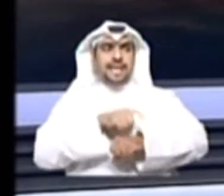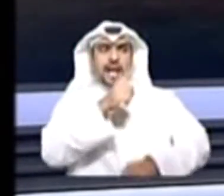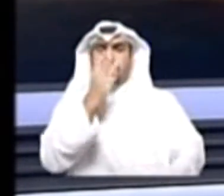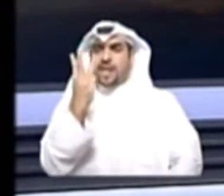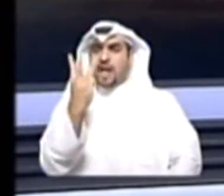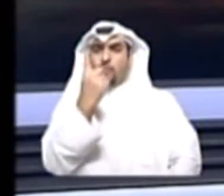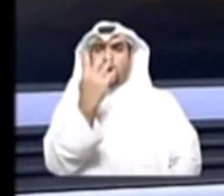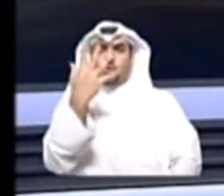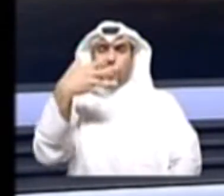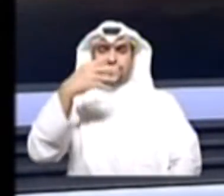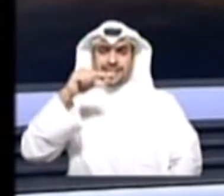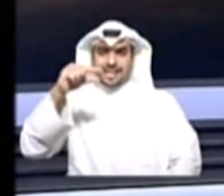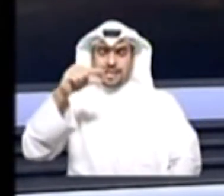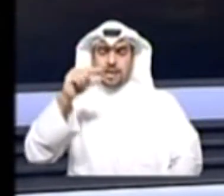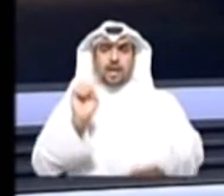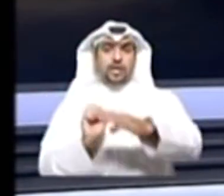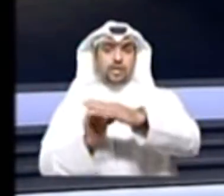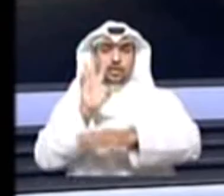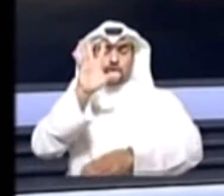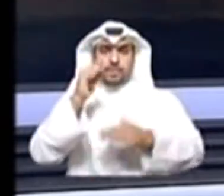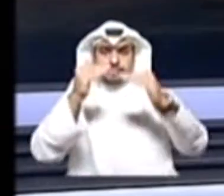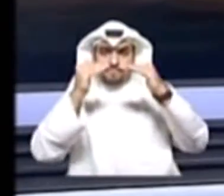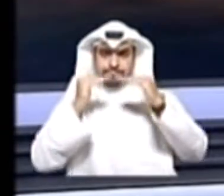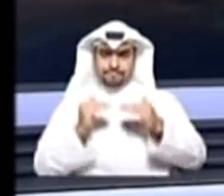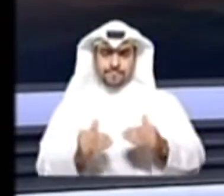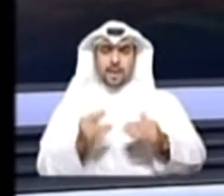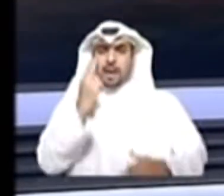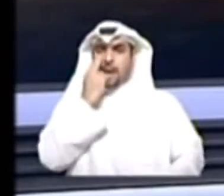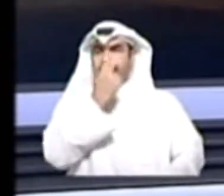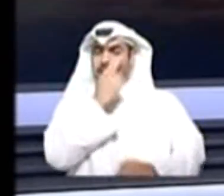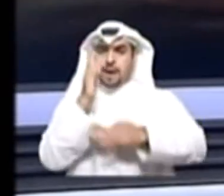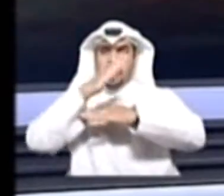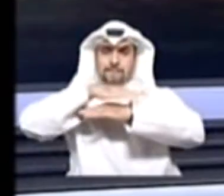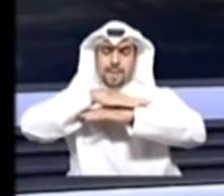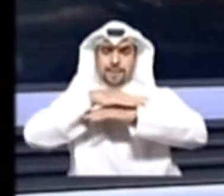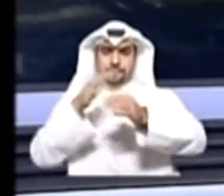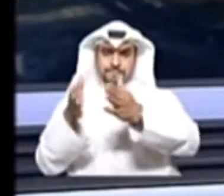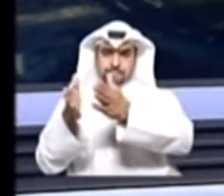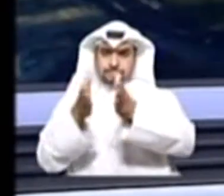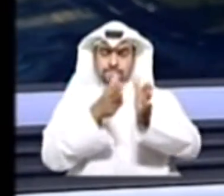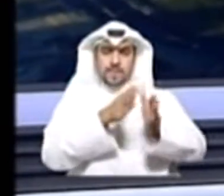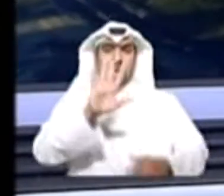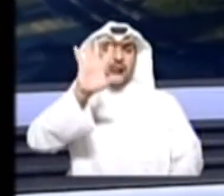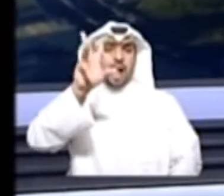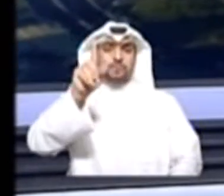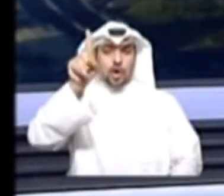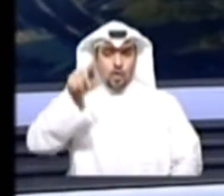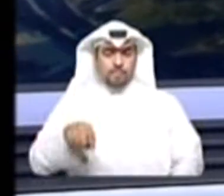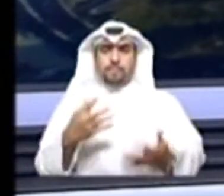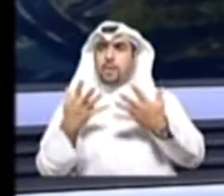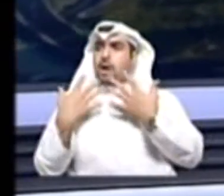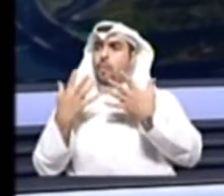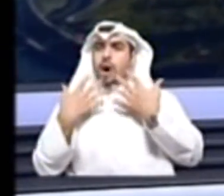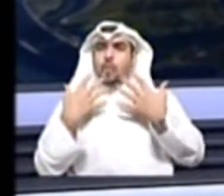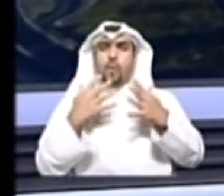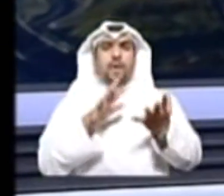3:51 دقيقة، الشروق الساعة 5:16 دقيقة، الغروب الساعة 6:28. أما الطقس المتوقع الخمسة أيام القادمة، سماء راح